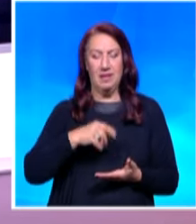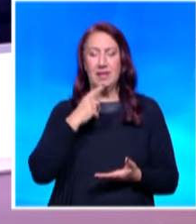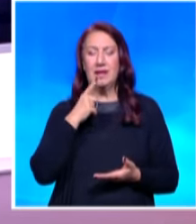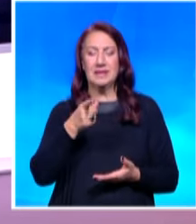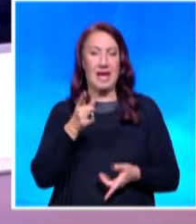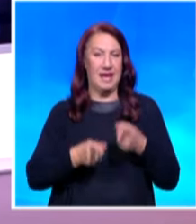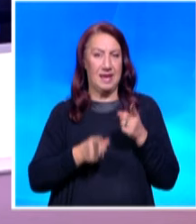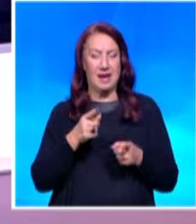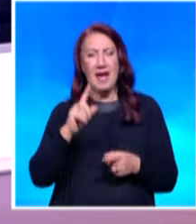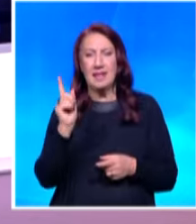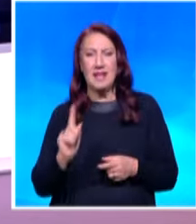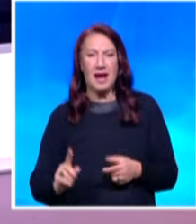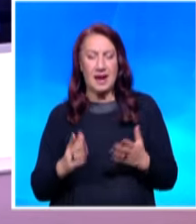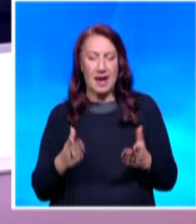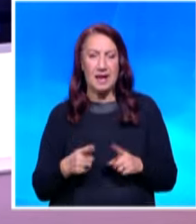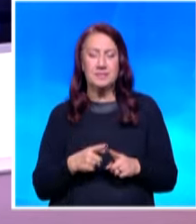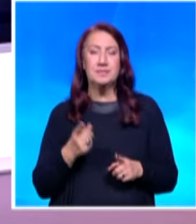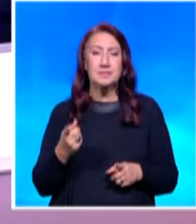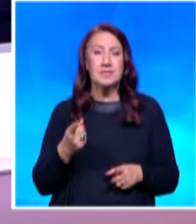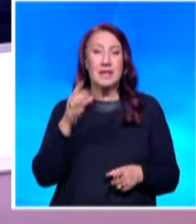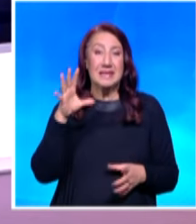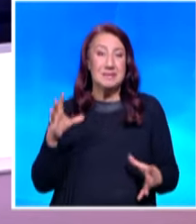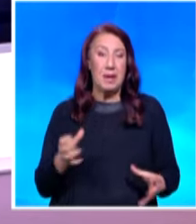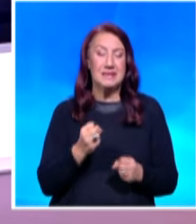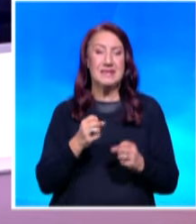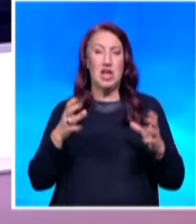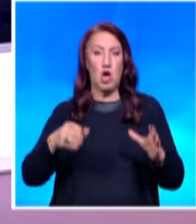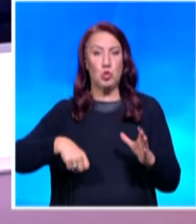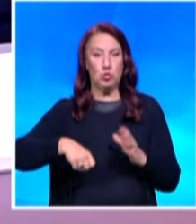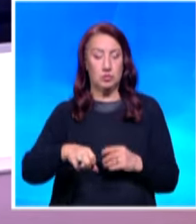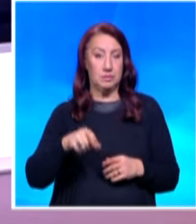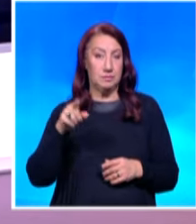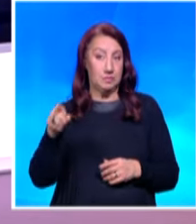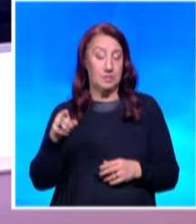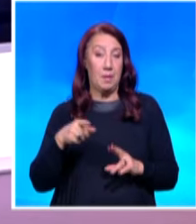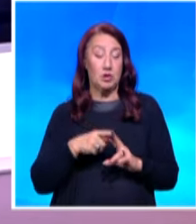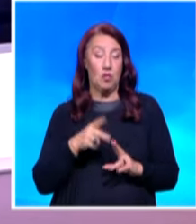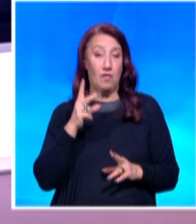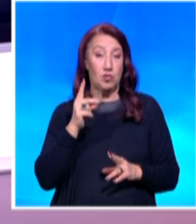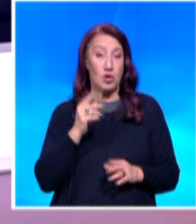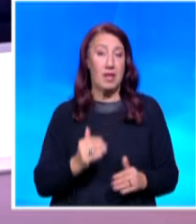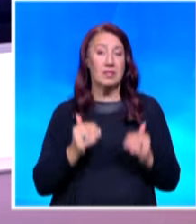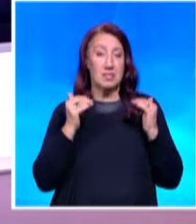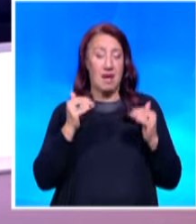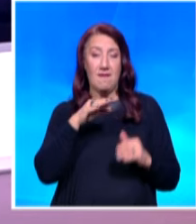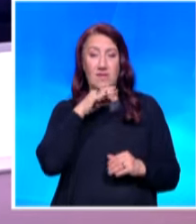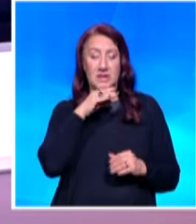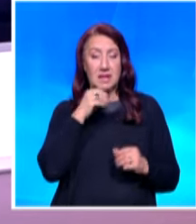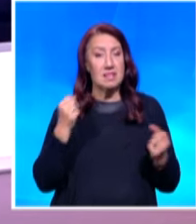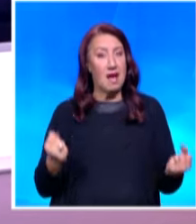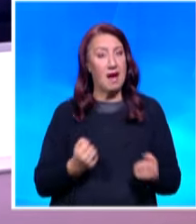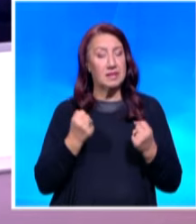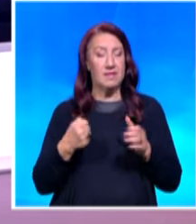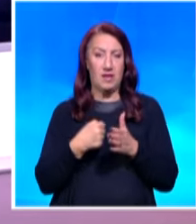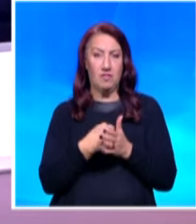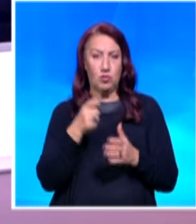гостите, но за малко не успя. Петков е вторият най-възрастен активен футболист в света. Първото място се държи от японеца Казуйоши